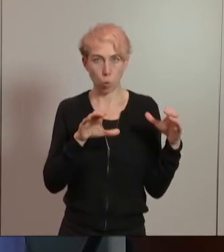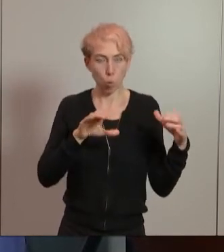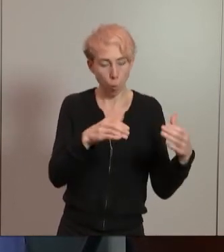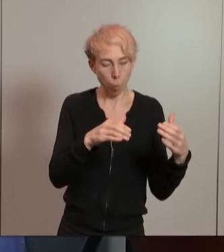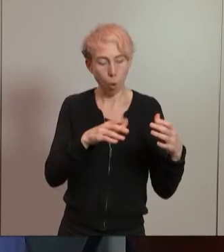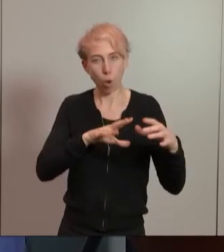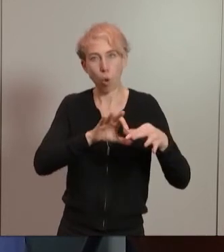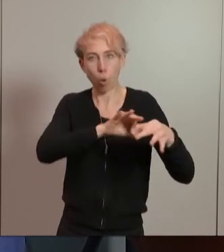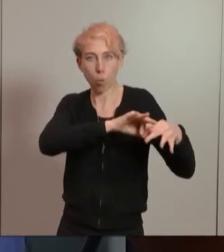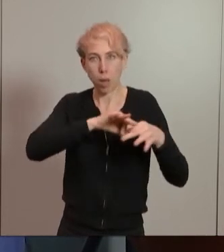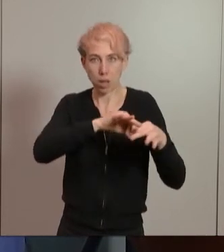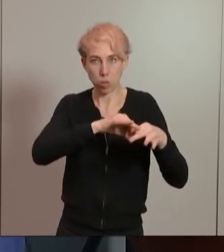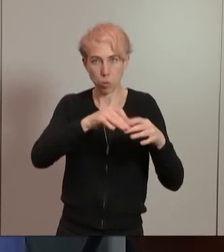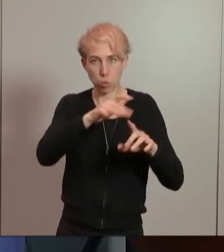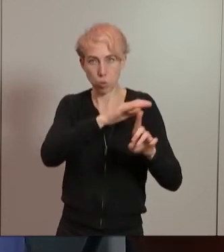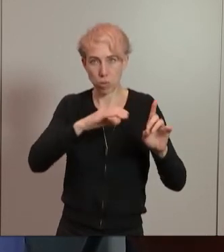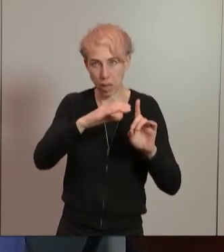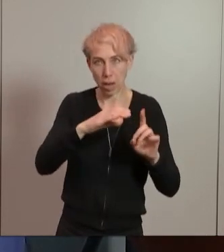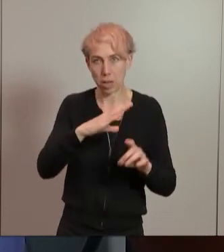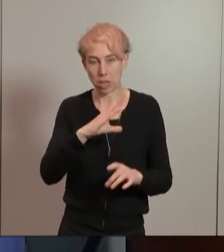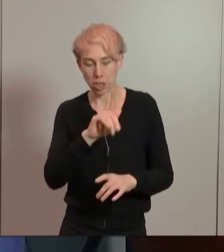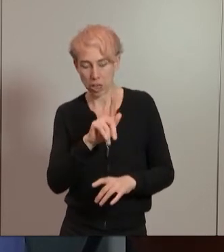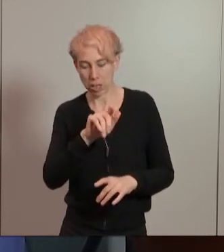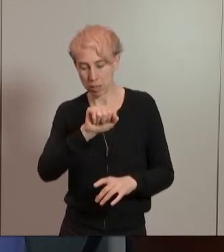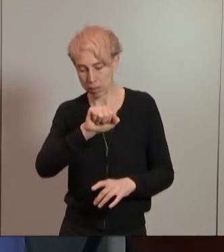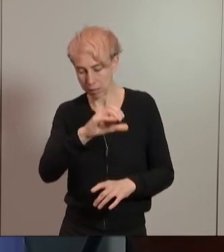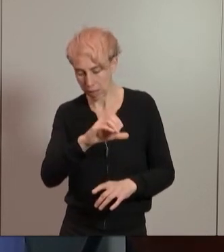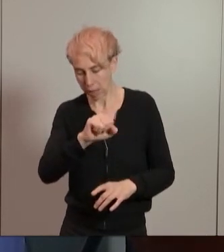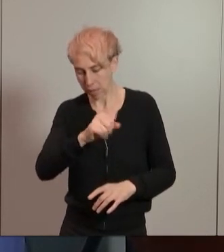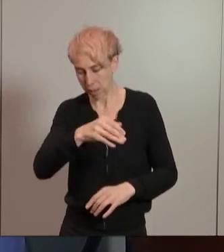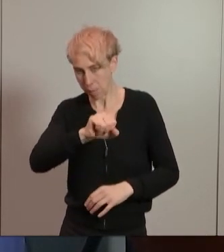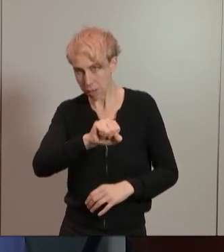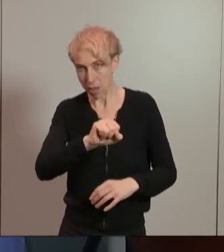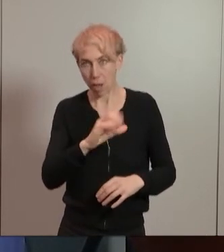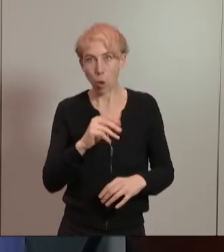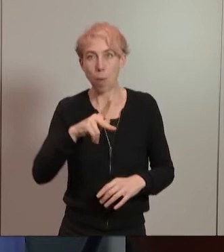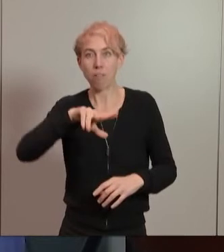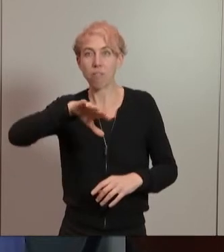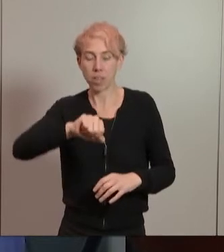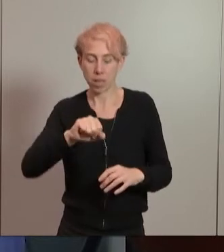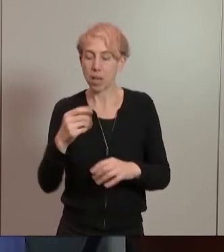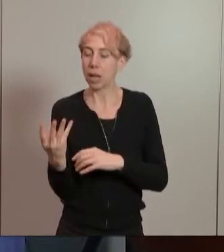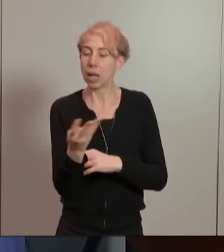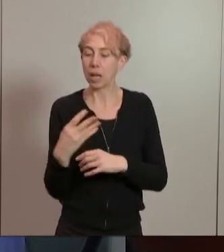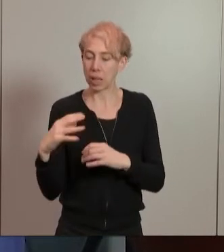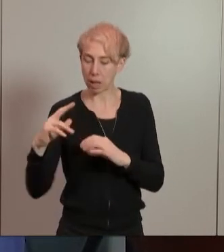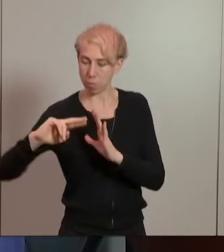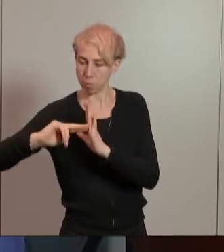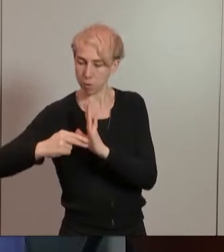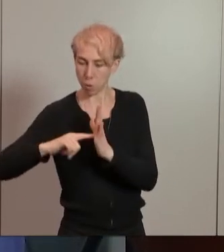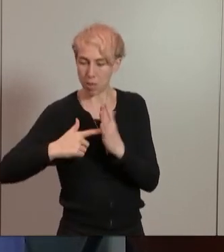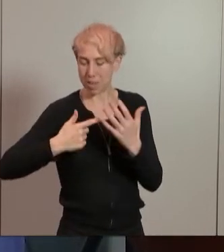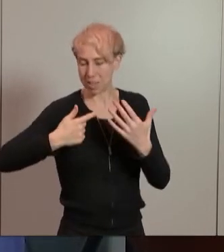et médico-sociale GCSMS COPAVI, signée entre les quatre parties le 10 avril 2018 et validée en